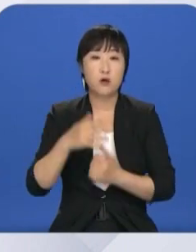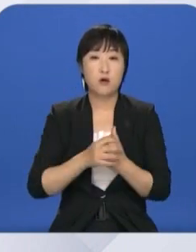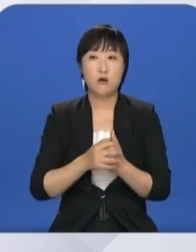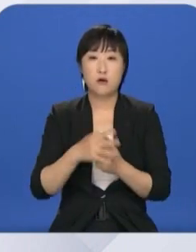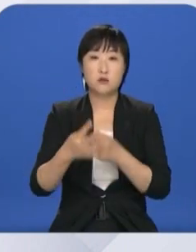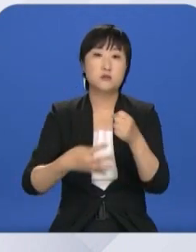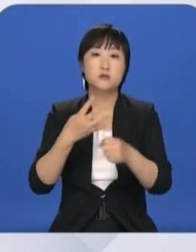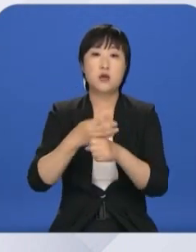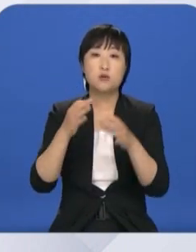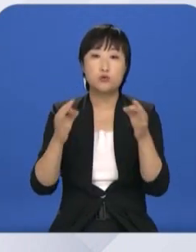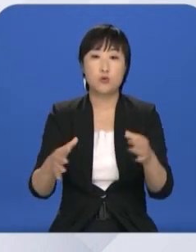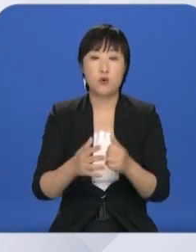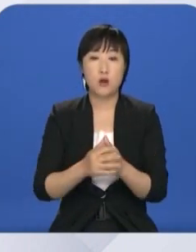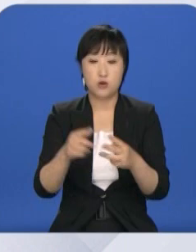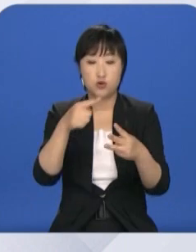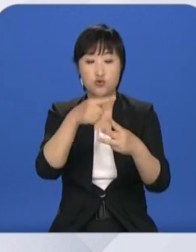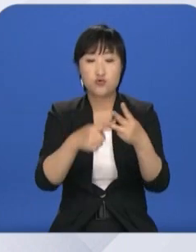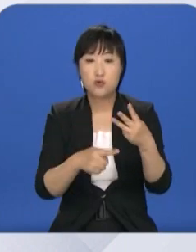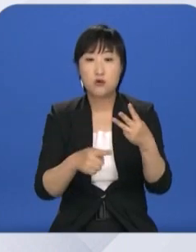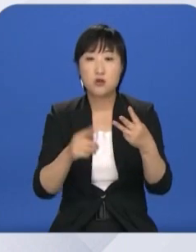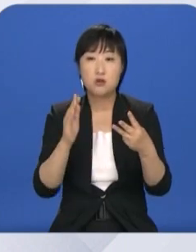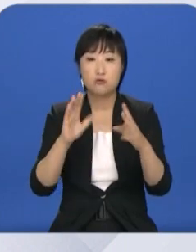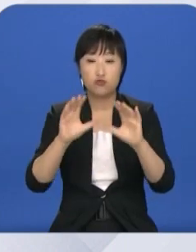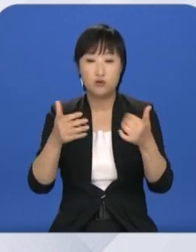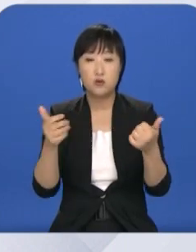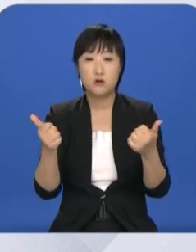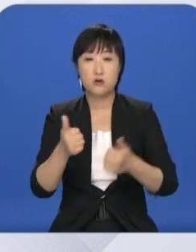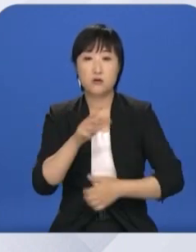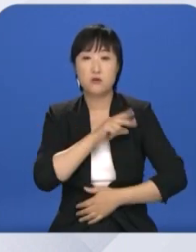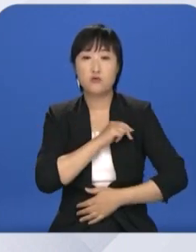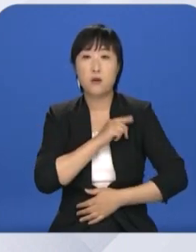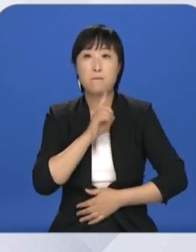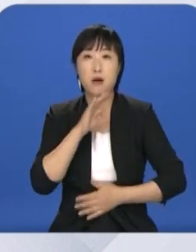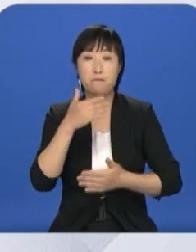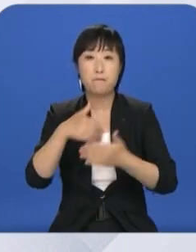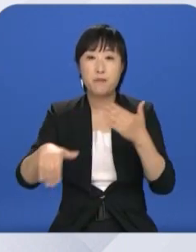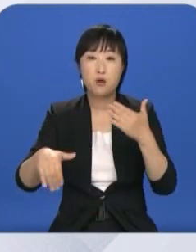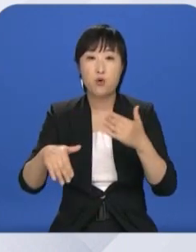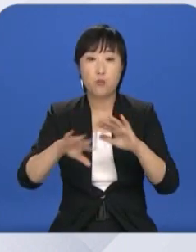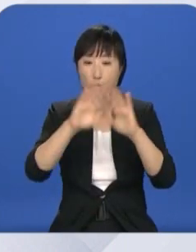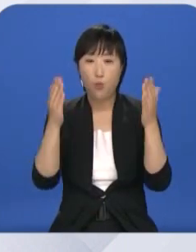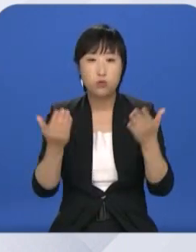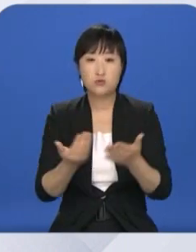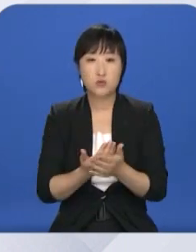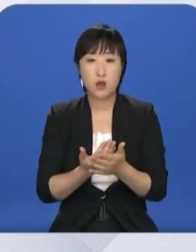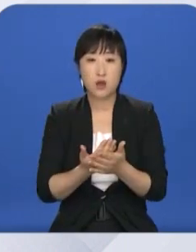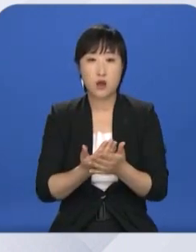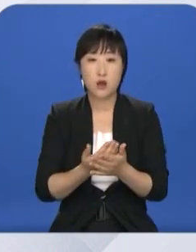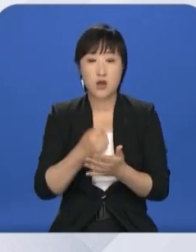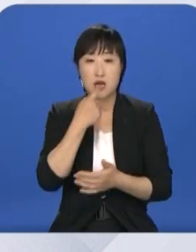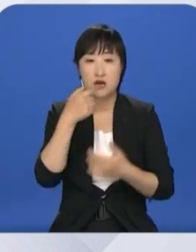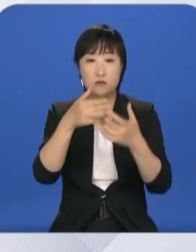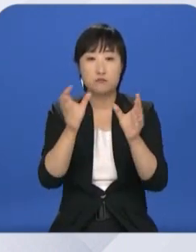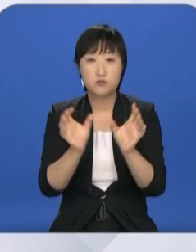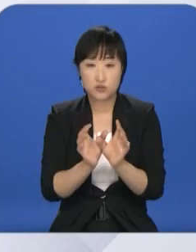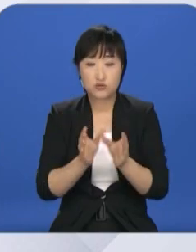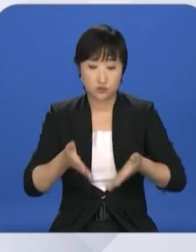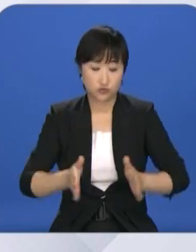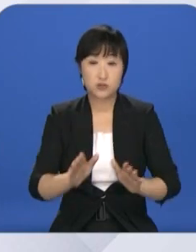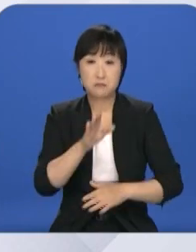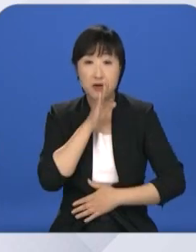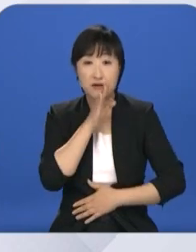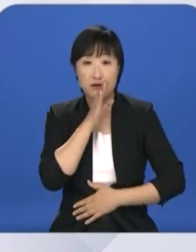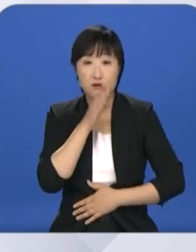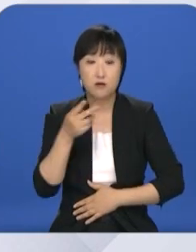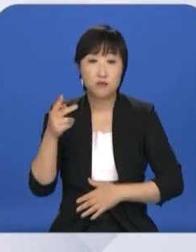단 4년간 윤영일 의원만 빼고는 군수, 도지사, 국회의원 모두 다 이 민주당